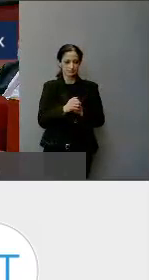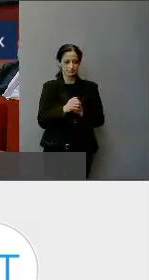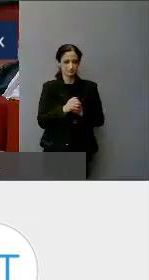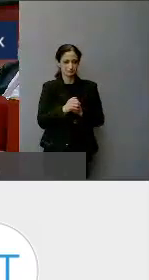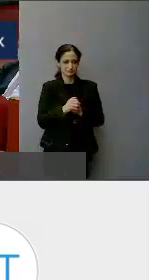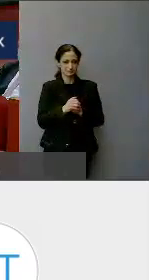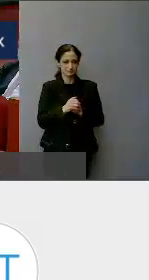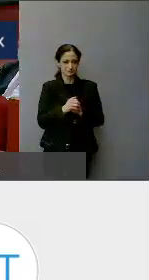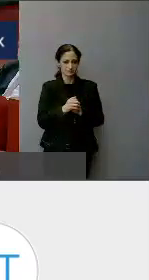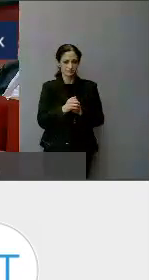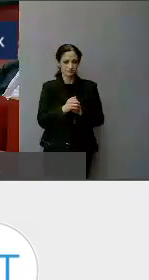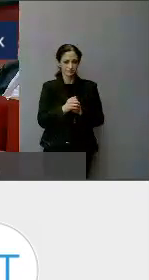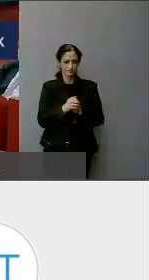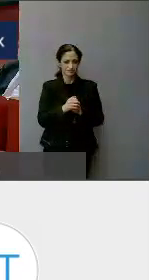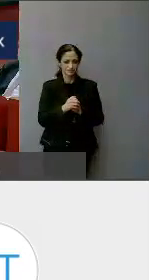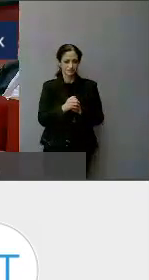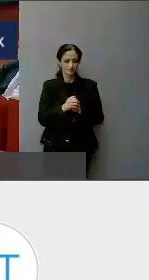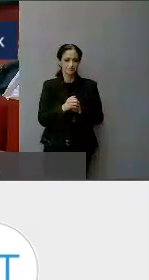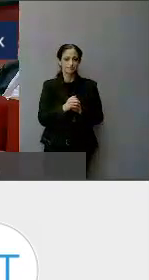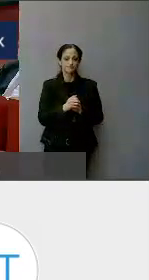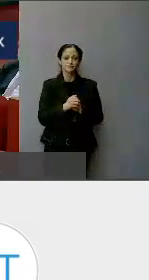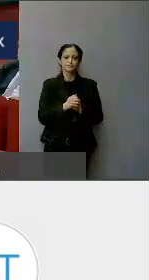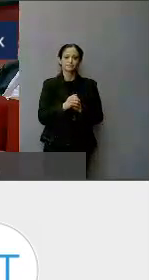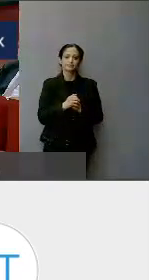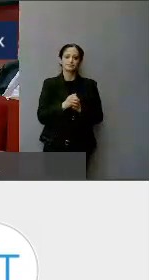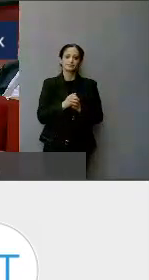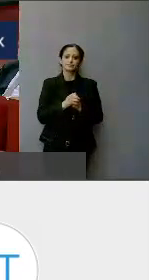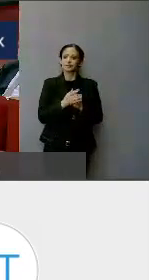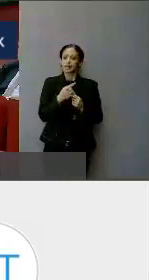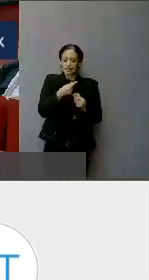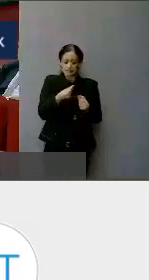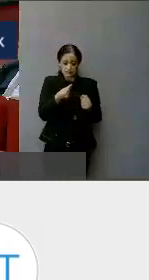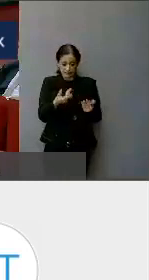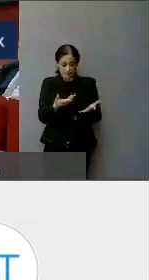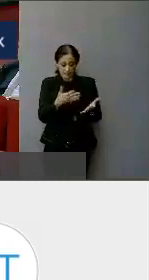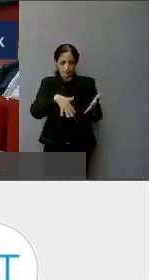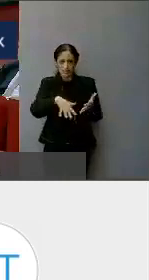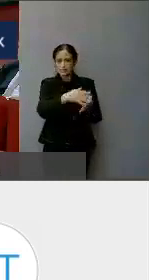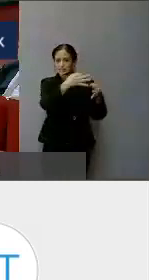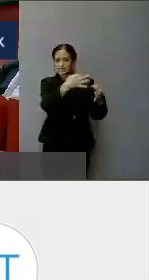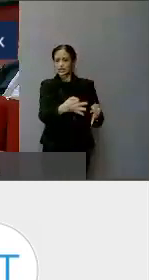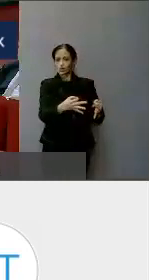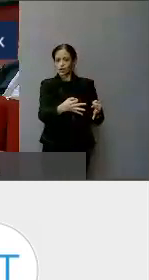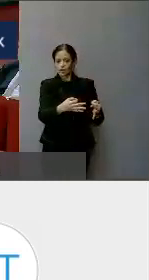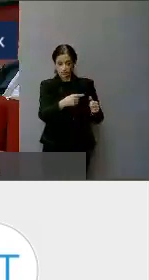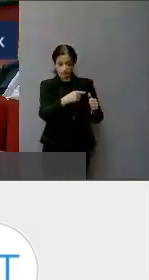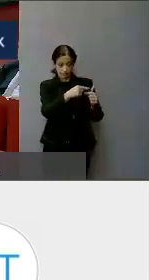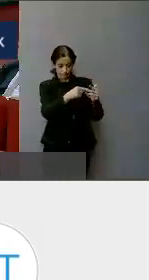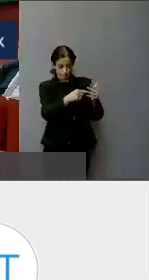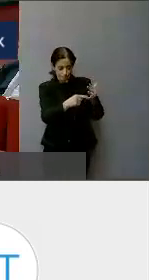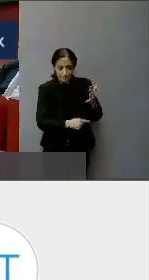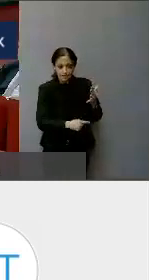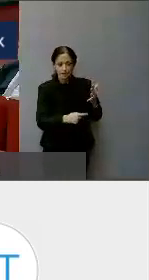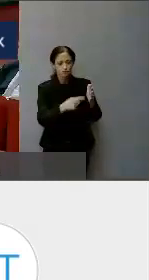e quello che è la messa in sicurezza di quella parte non c'è un tratto di quel documento che dica